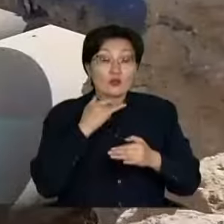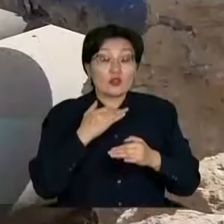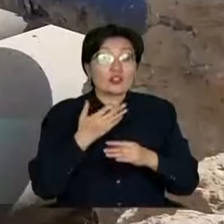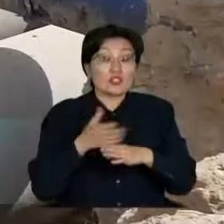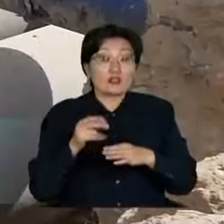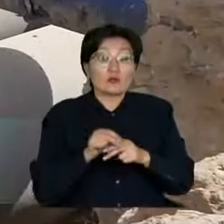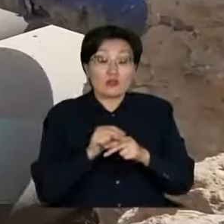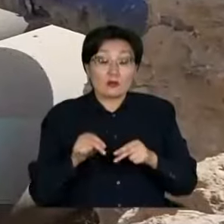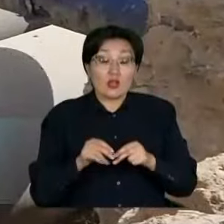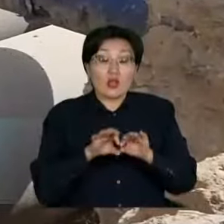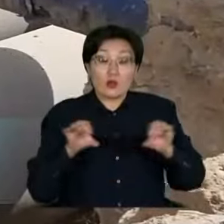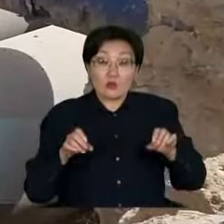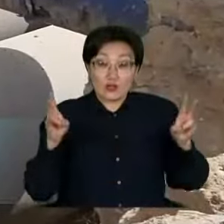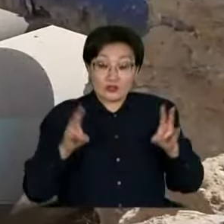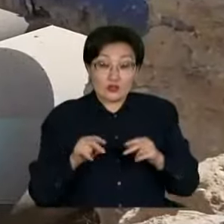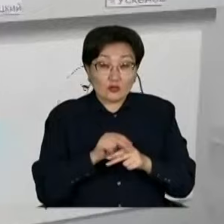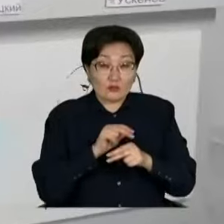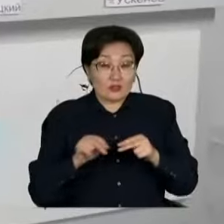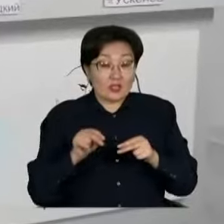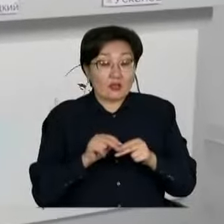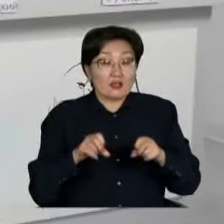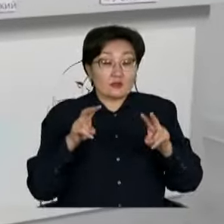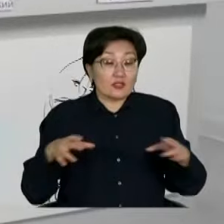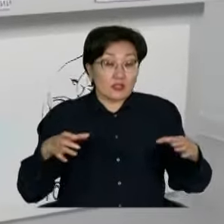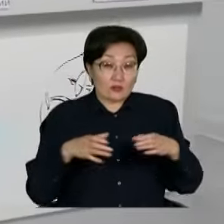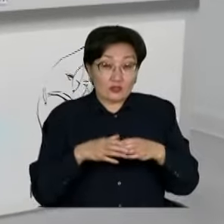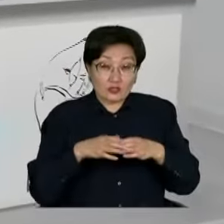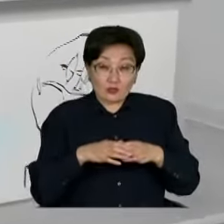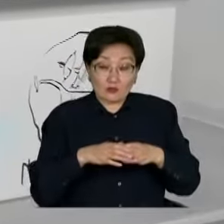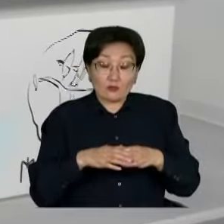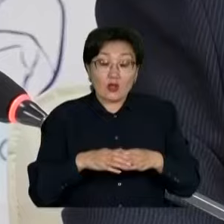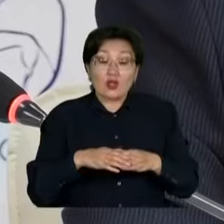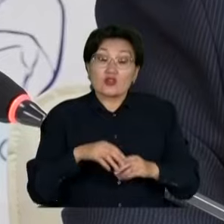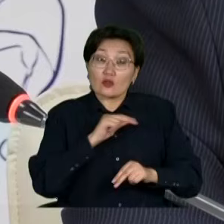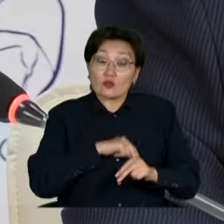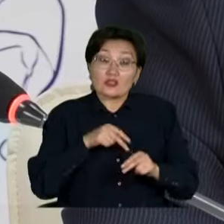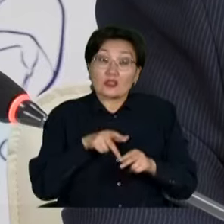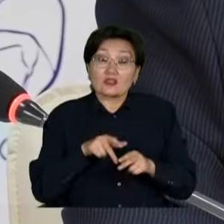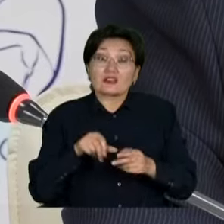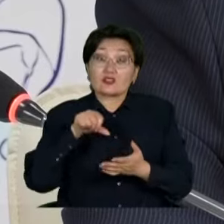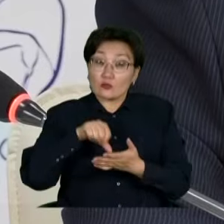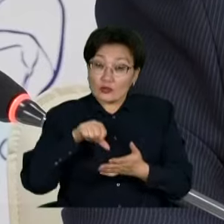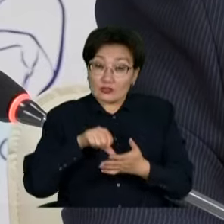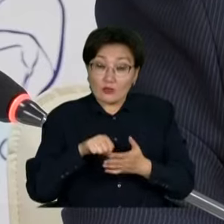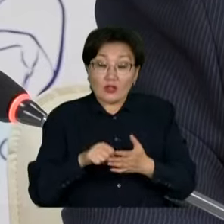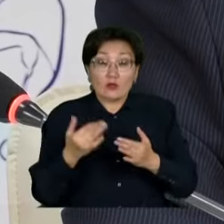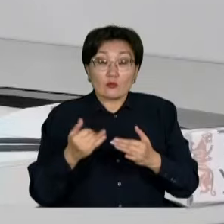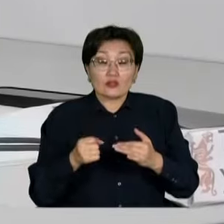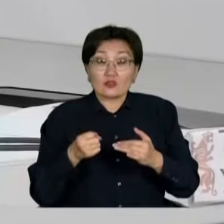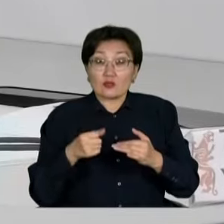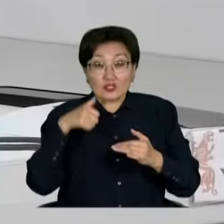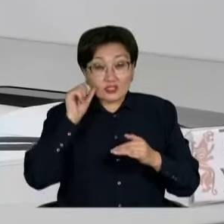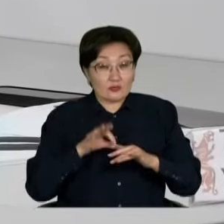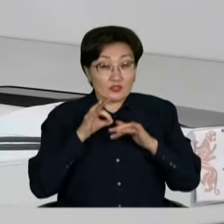апаттарды жоюға арнайы бригадалар жұмылдырып, әлі де ретке келтіру жұмыстары жалғасып жатқанын көрінеді. Мұны қала басшысы Әбілқайыр Байбақов